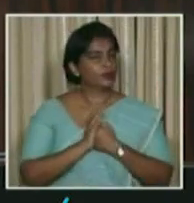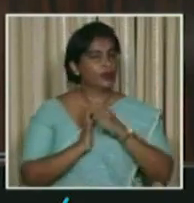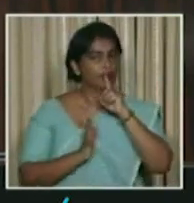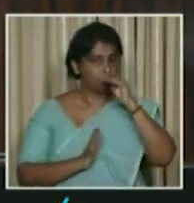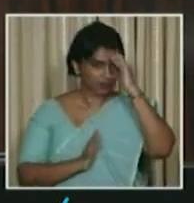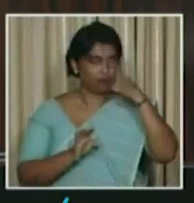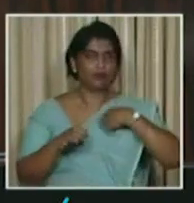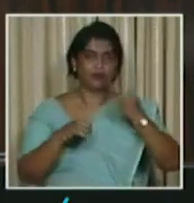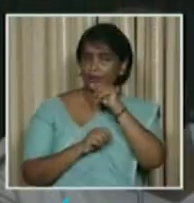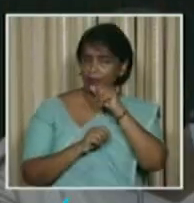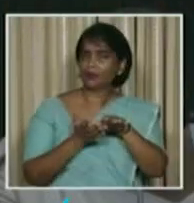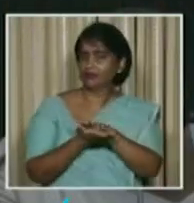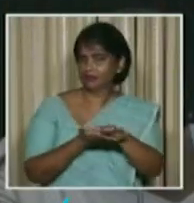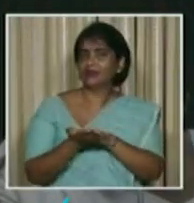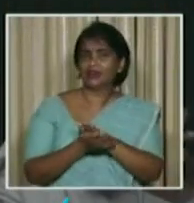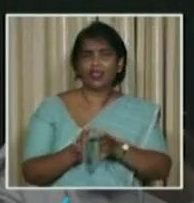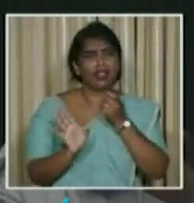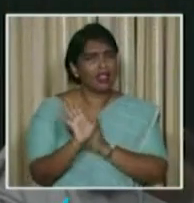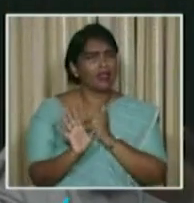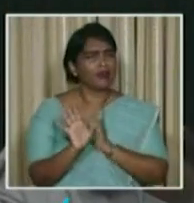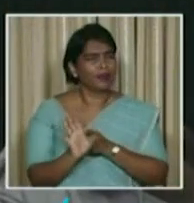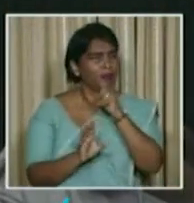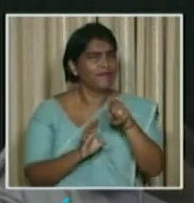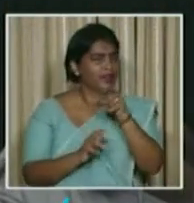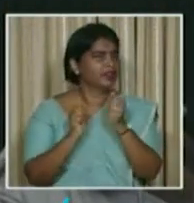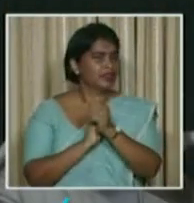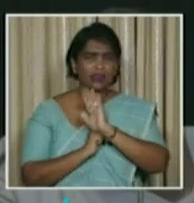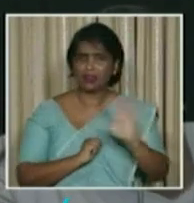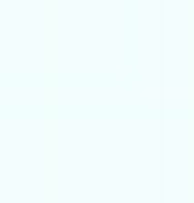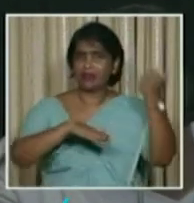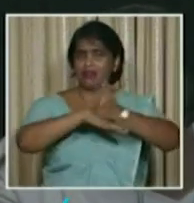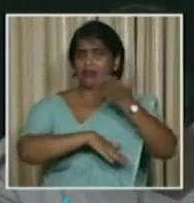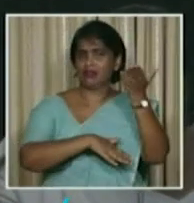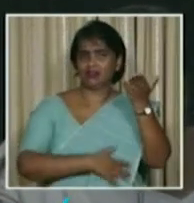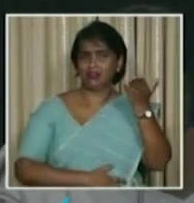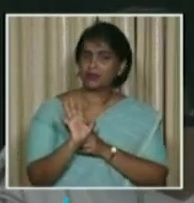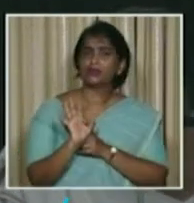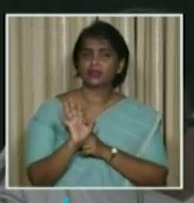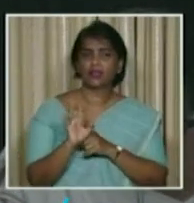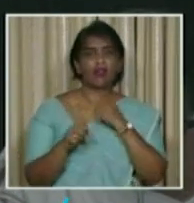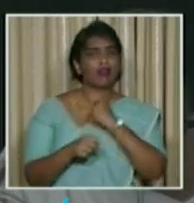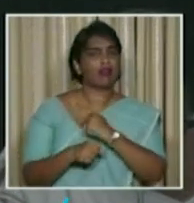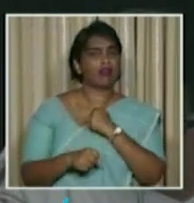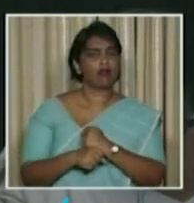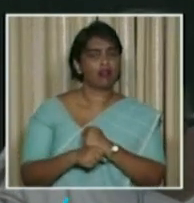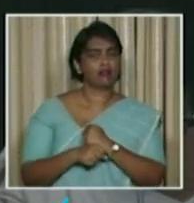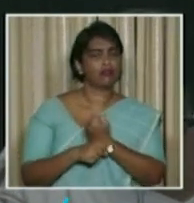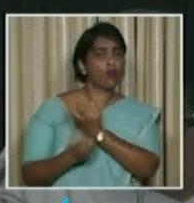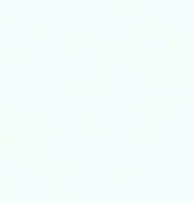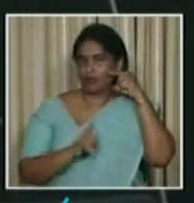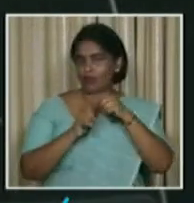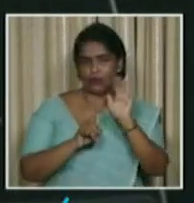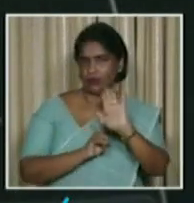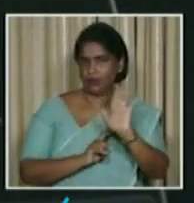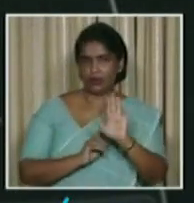පොයින්ට් වෝඩ්. ඔය දීලා තියන්නේ. මේක හැමදාම මේ වැරද්ද කරන්න බෑ ඔබ මූලාසන ඉඳගෙන. ඒක වැරදි. ආණ්ඩුවට අවශ්‍ය දේ කරන්න